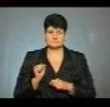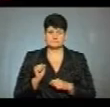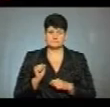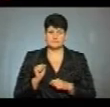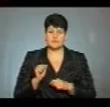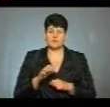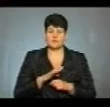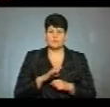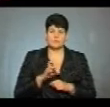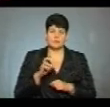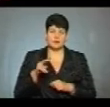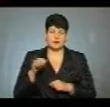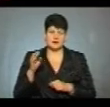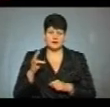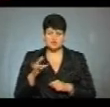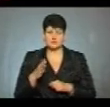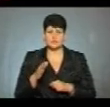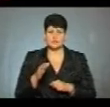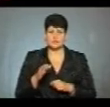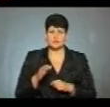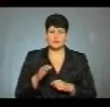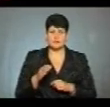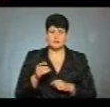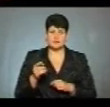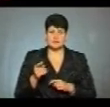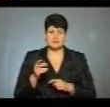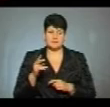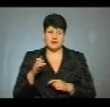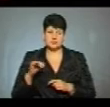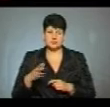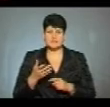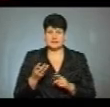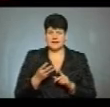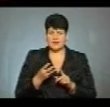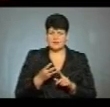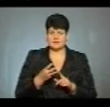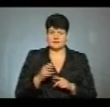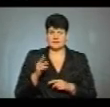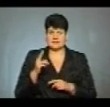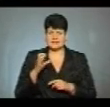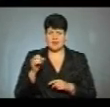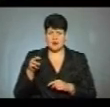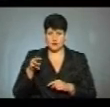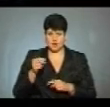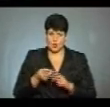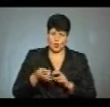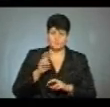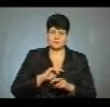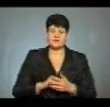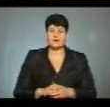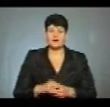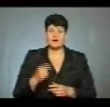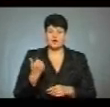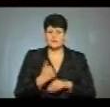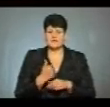Темповий бланш, перша діагональ, друга орнат-фляк-бланш і третя орнат-фляк-сальто. Головна суддя цих змагань